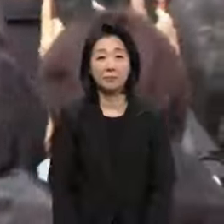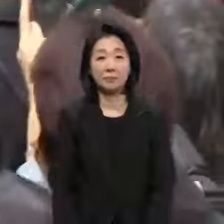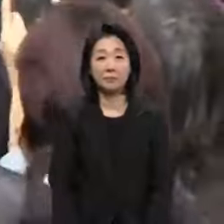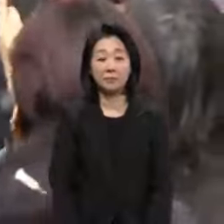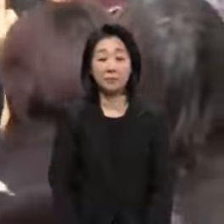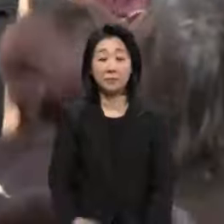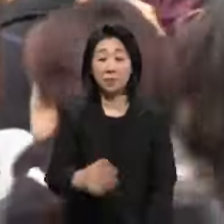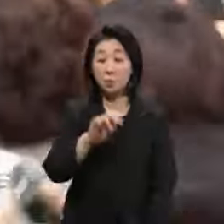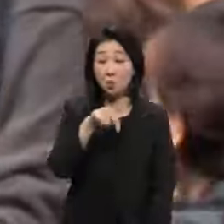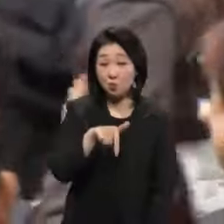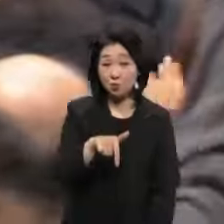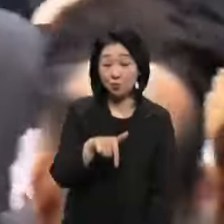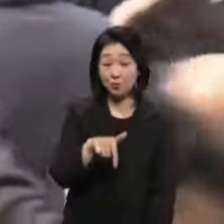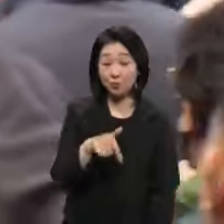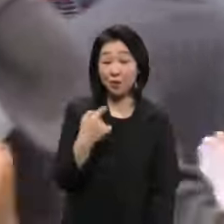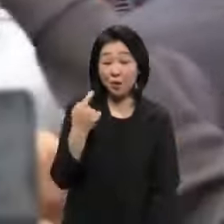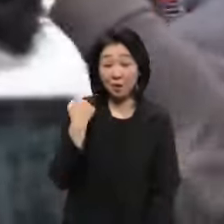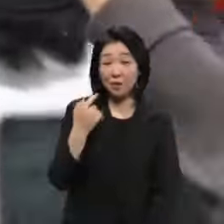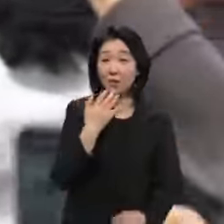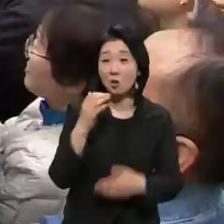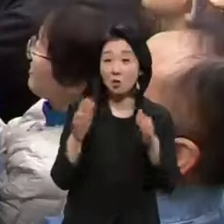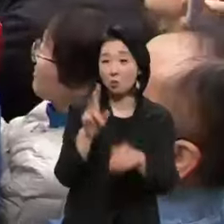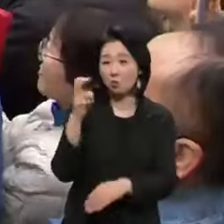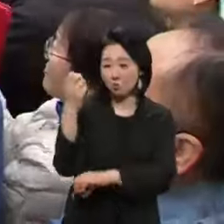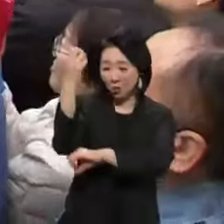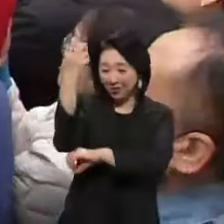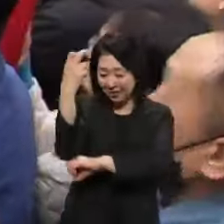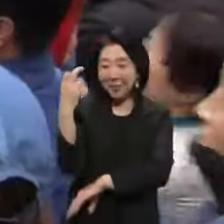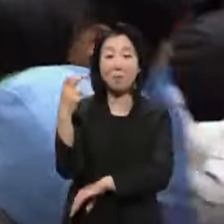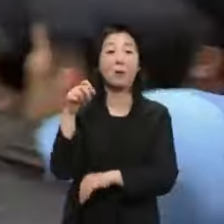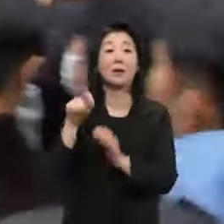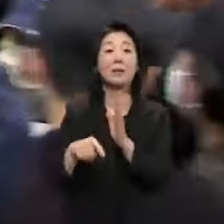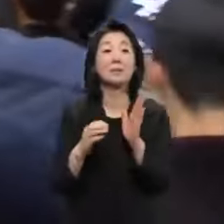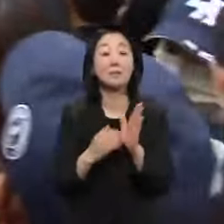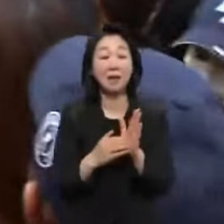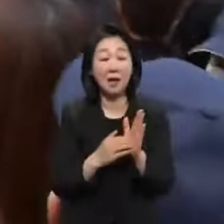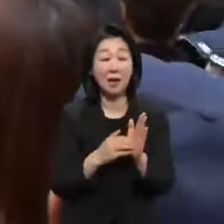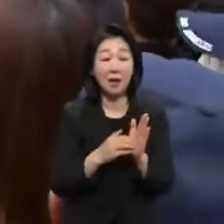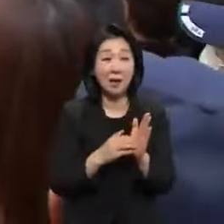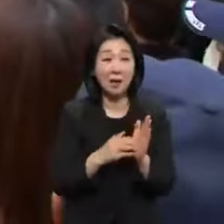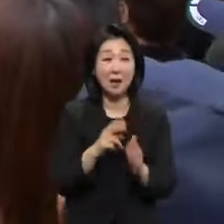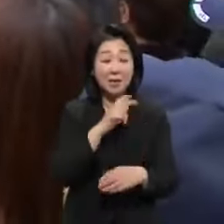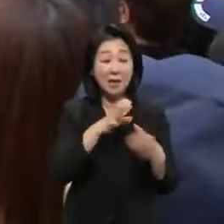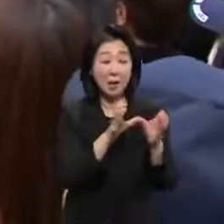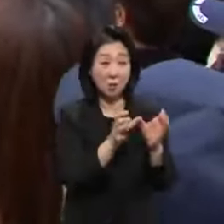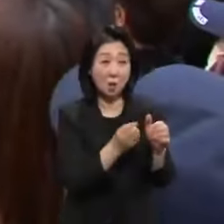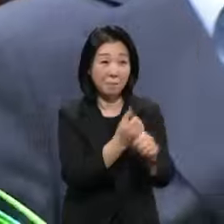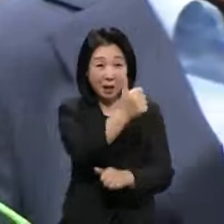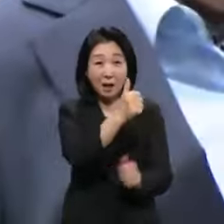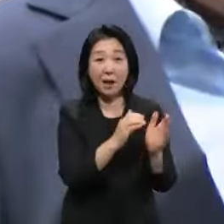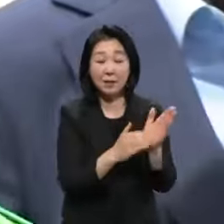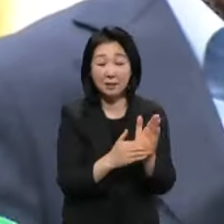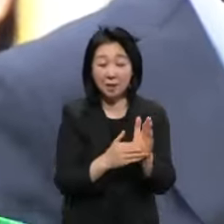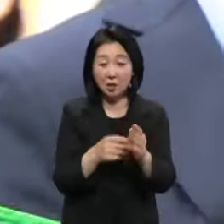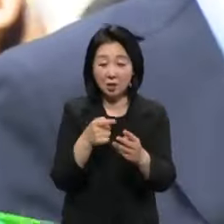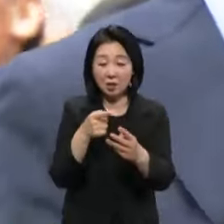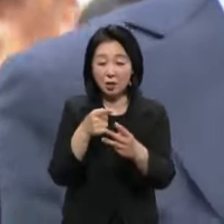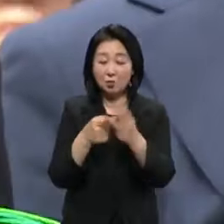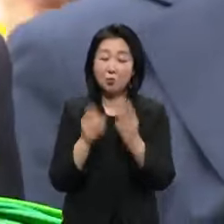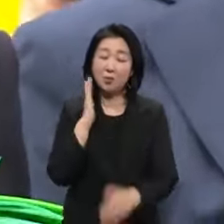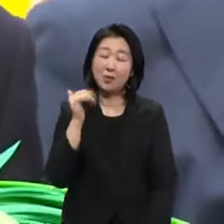조국 대표는 경기도 군포 3번을 찾았습니다. 범야권이 압도적으로 승리한다면 윤 대통령의 거부권 남용을 막을